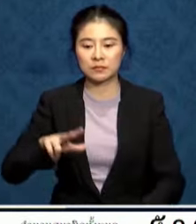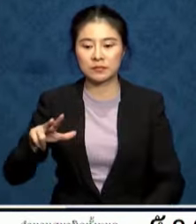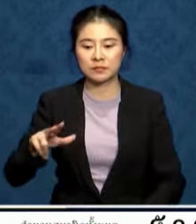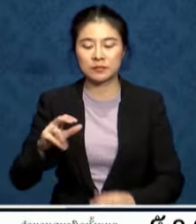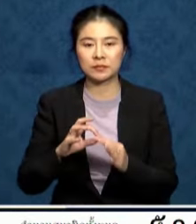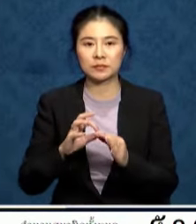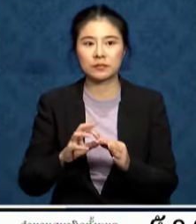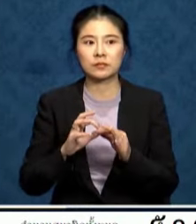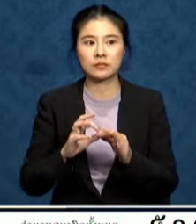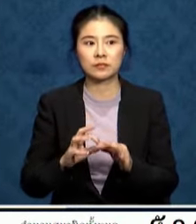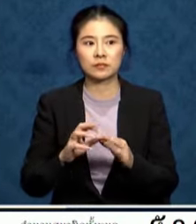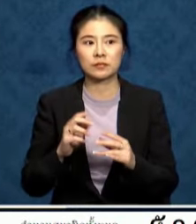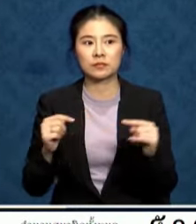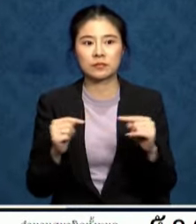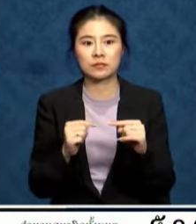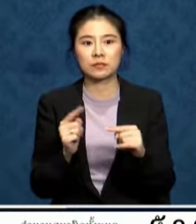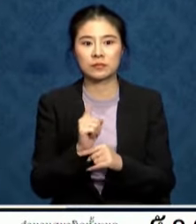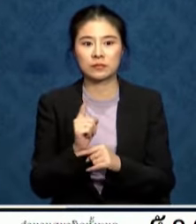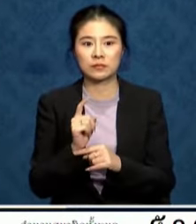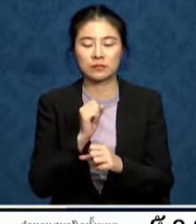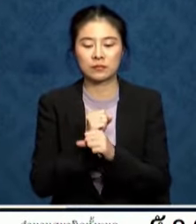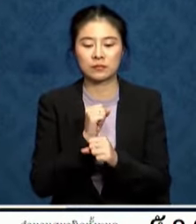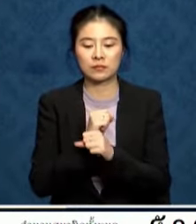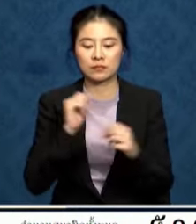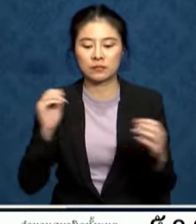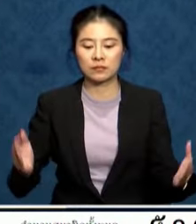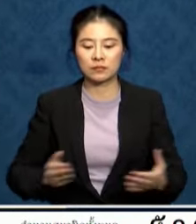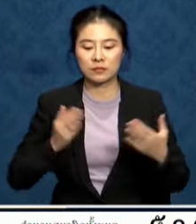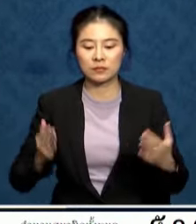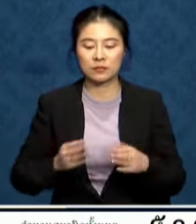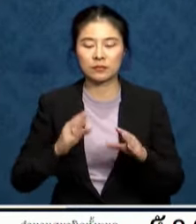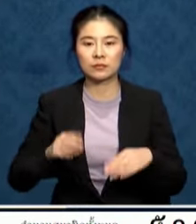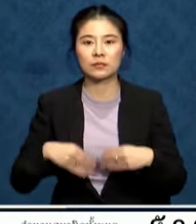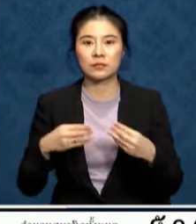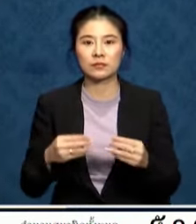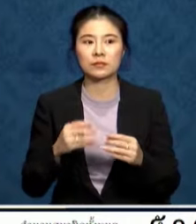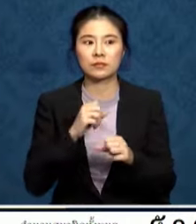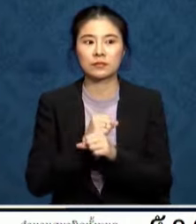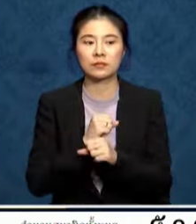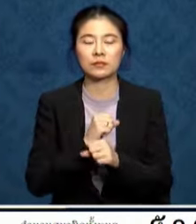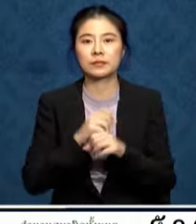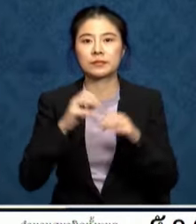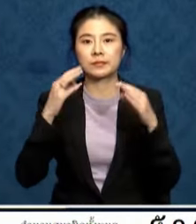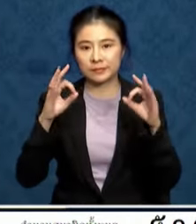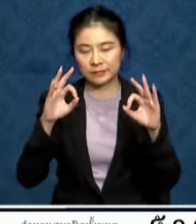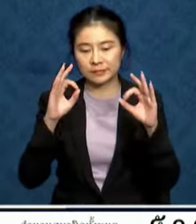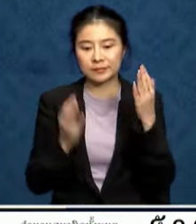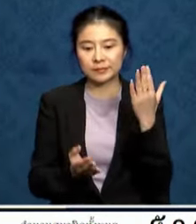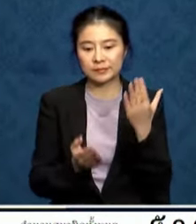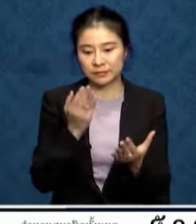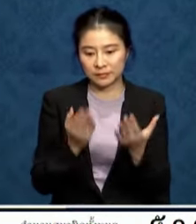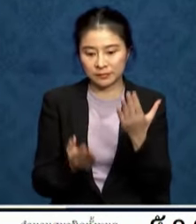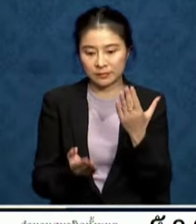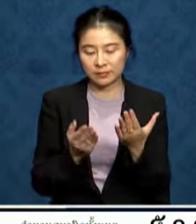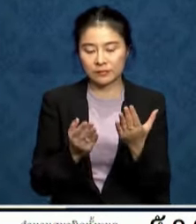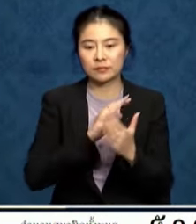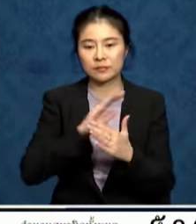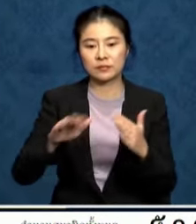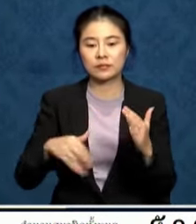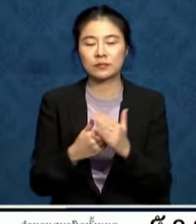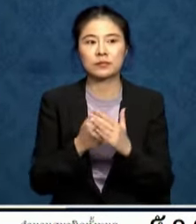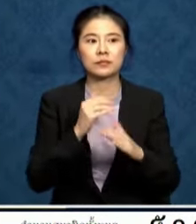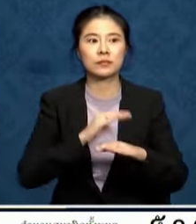ก็คือการรณรงค์ให้เป็นไปได้อย่างเสรีและทุกฝ่ายรณรงค์อย่าง